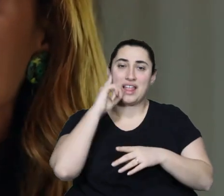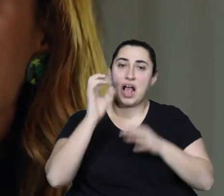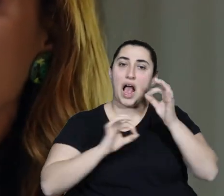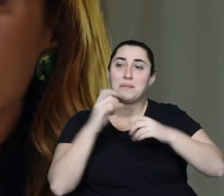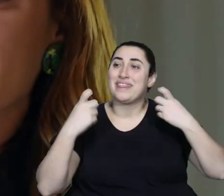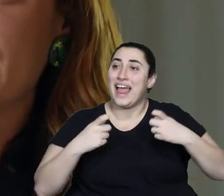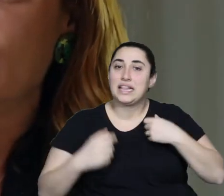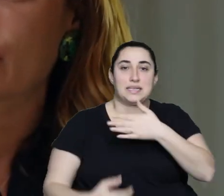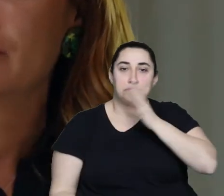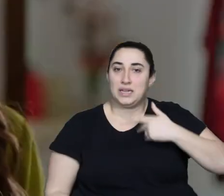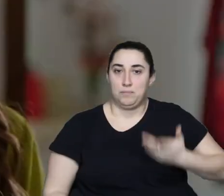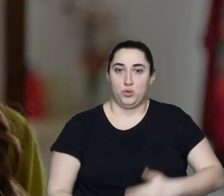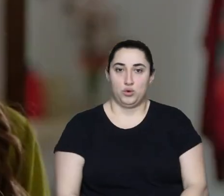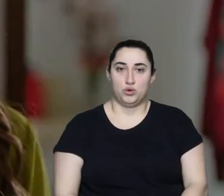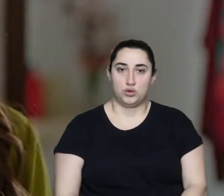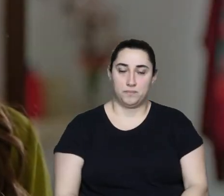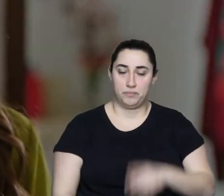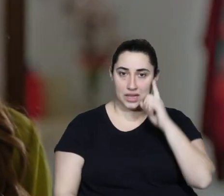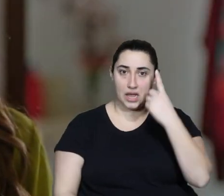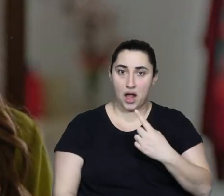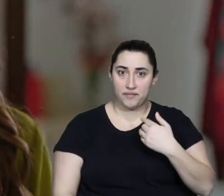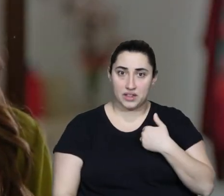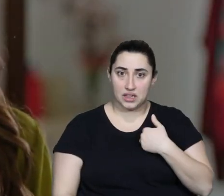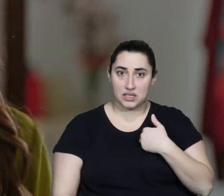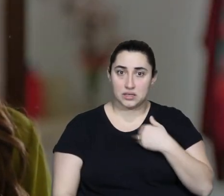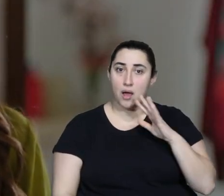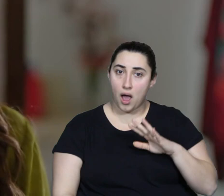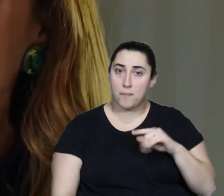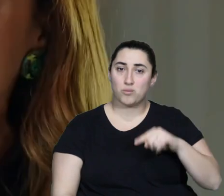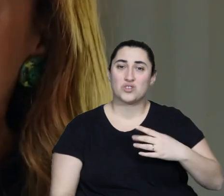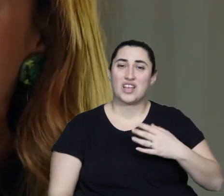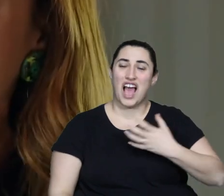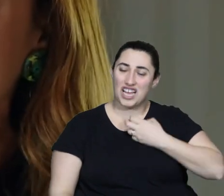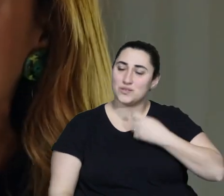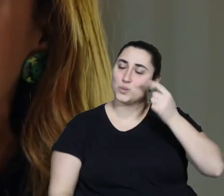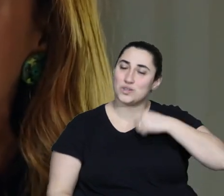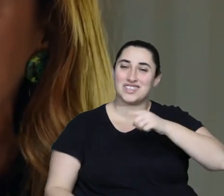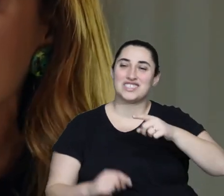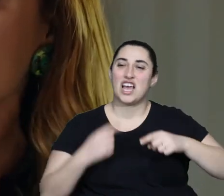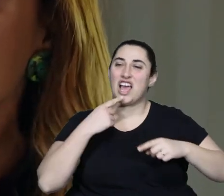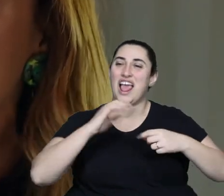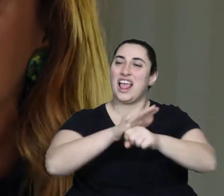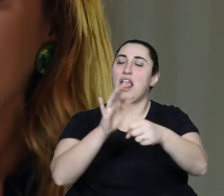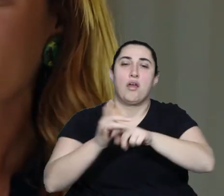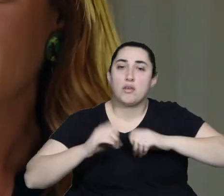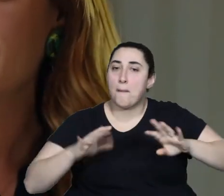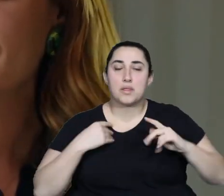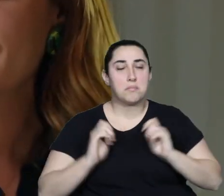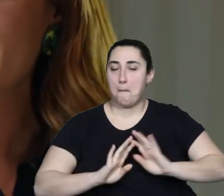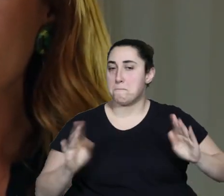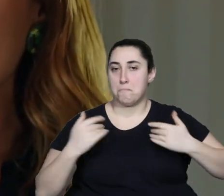akrabamın nerede olduğunu bile bilmiyorum. Yapayalnızım. Ama bunun acısını hiçbir zaman sizden çıkartmadım, çıkartmam